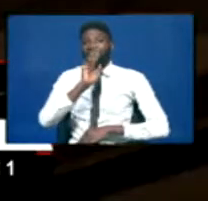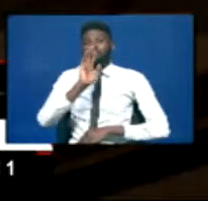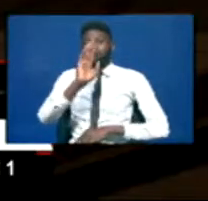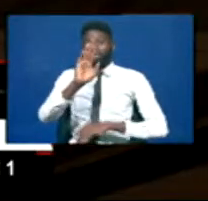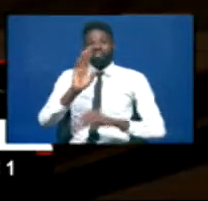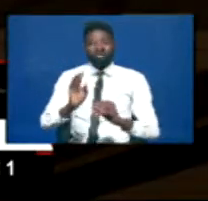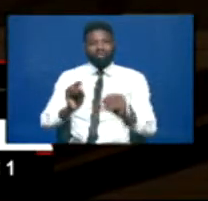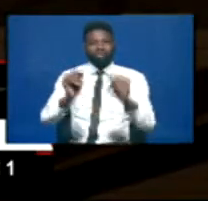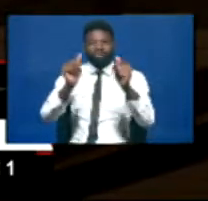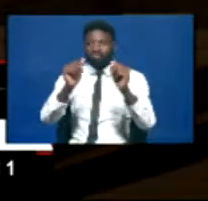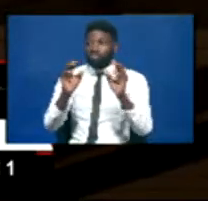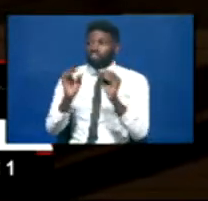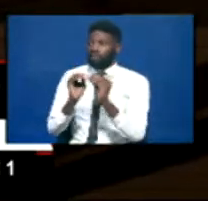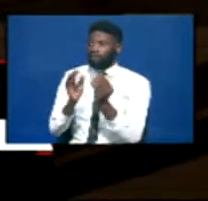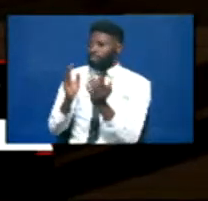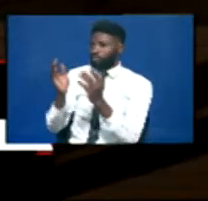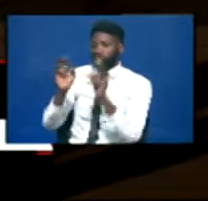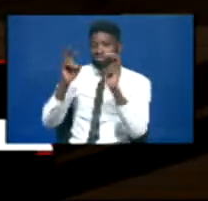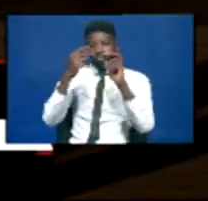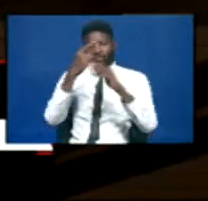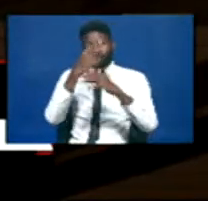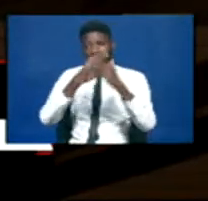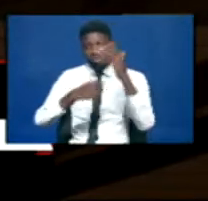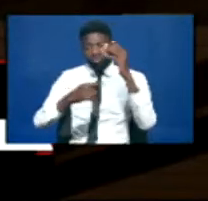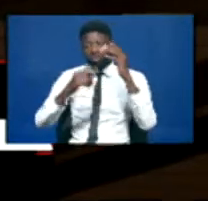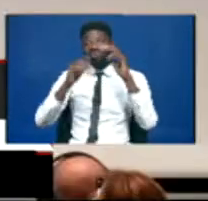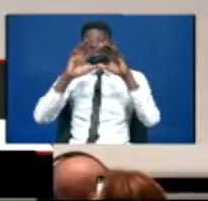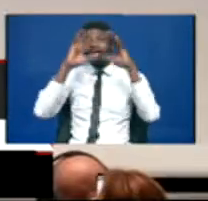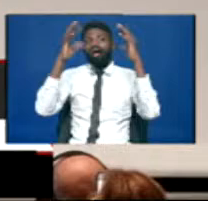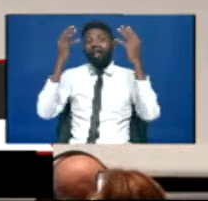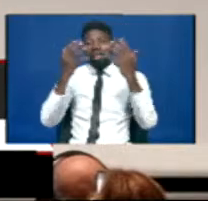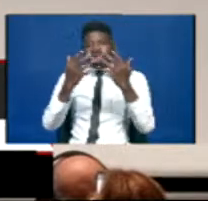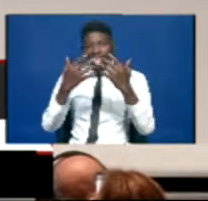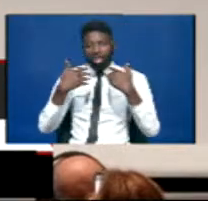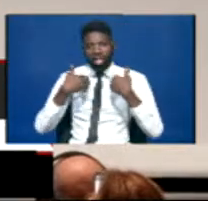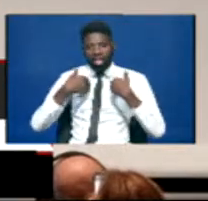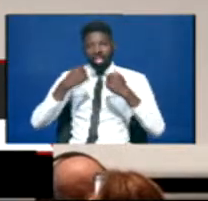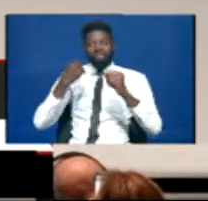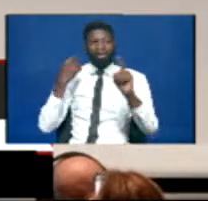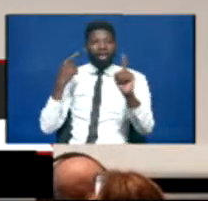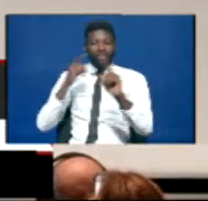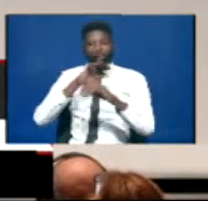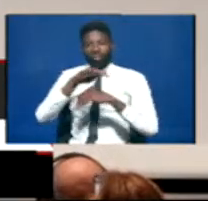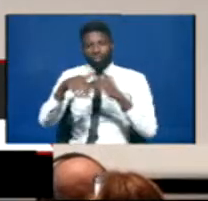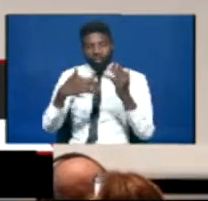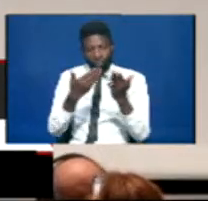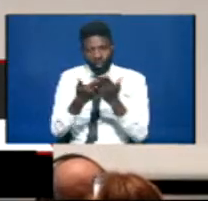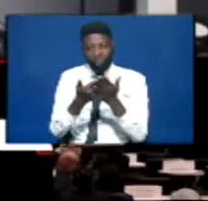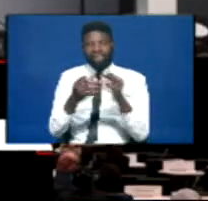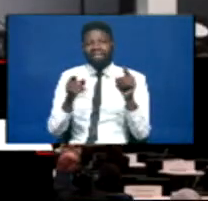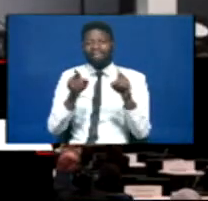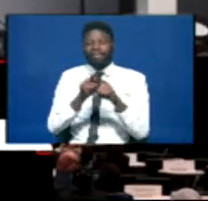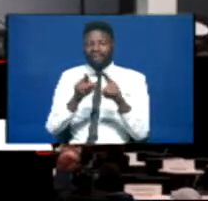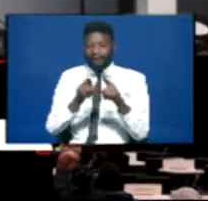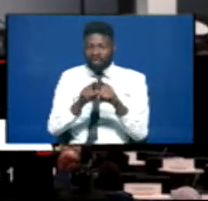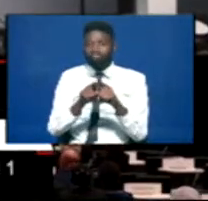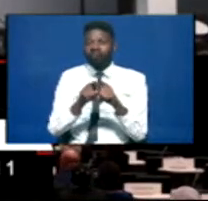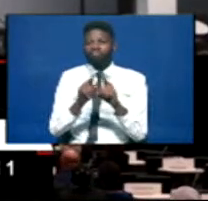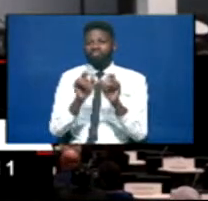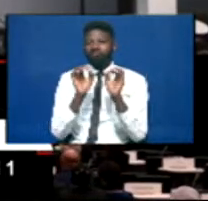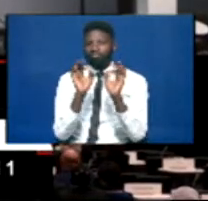Mkutano huu ambao maudhui yake ni sayari yenye afya kwa ustawi wa wote, wajibu wetu, fursa yetu, ulijiri wakati